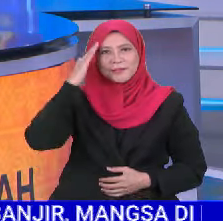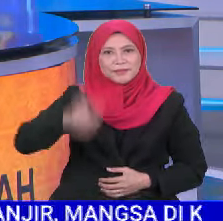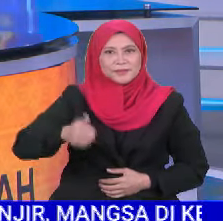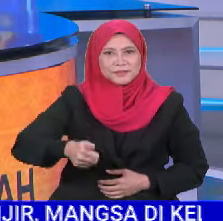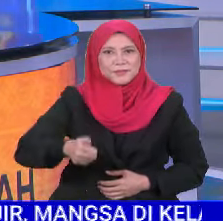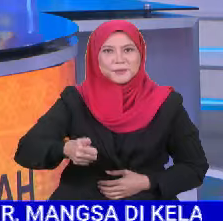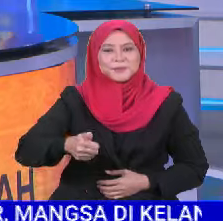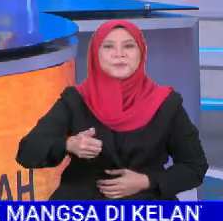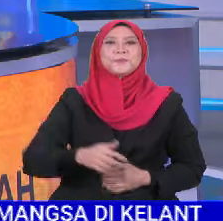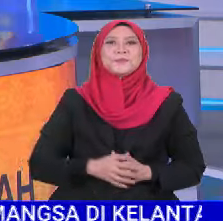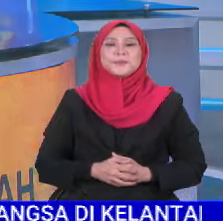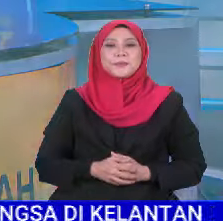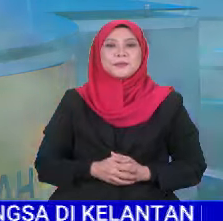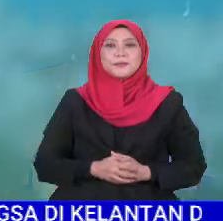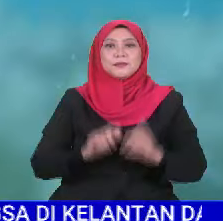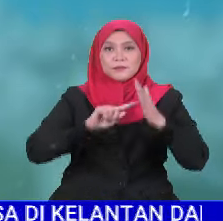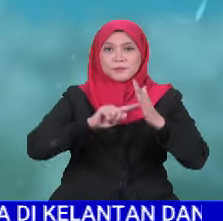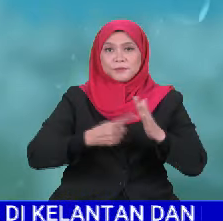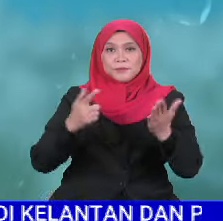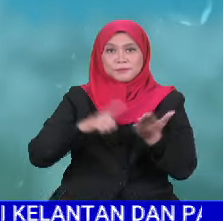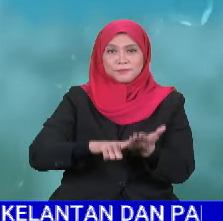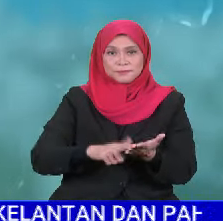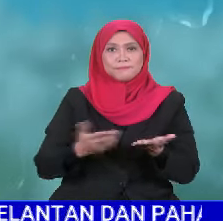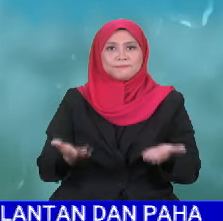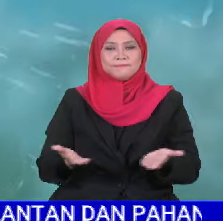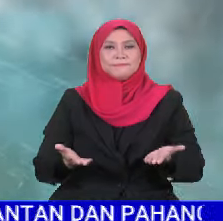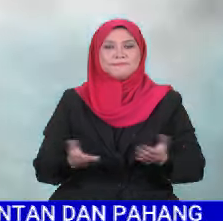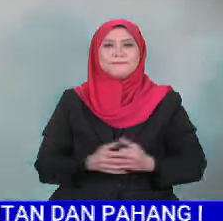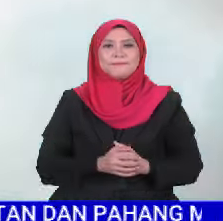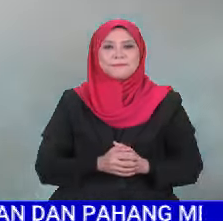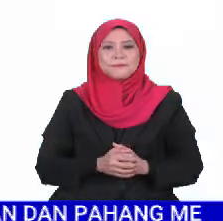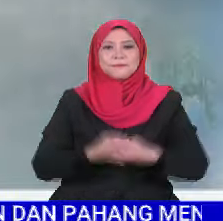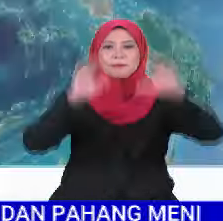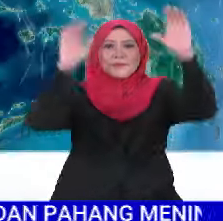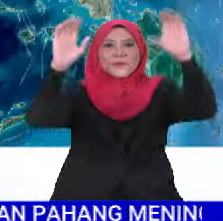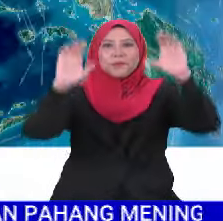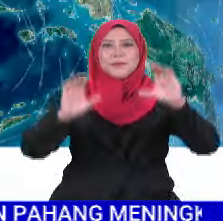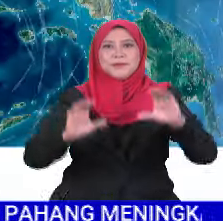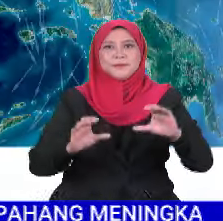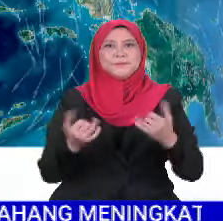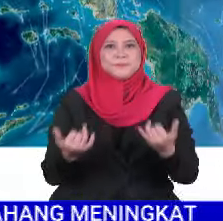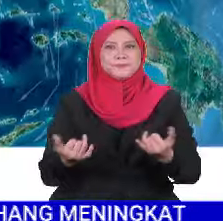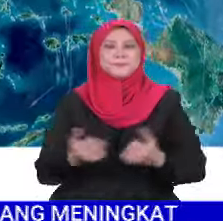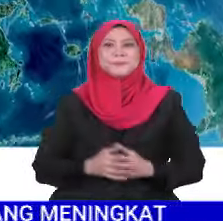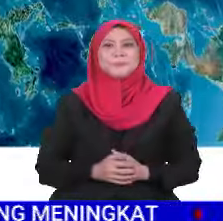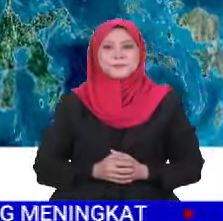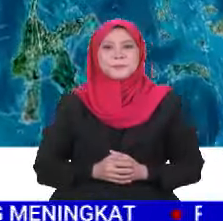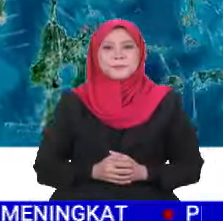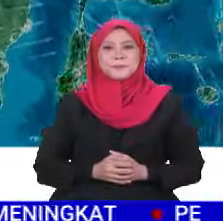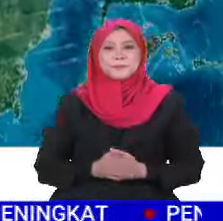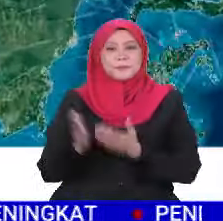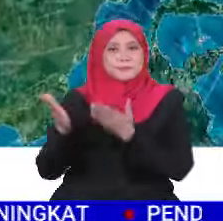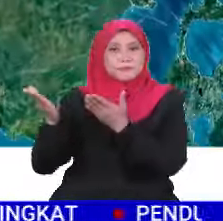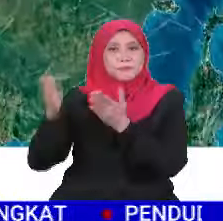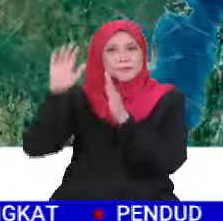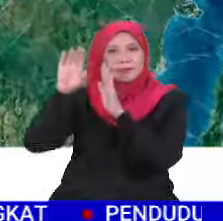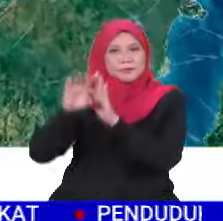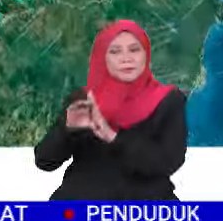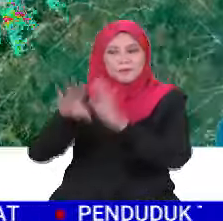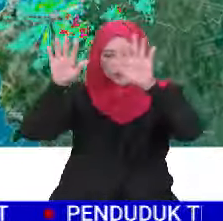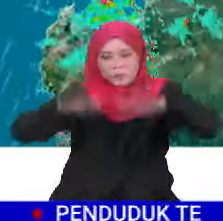Assalamualaikum dan salam sejahtera. Kita mulakan laporan pada petang ini dengan melihat keadaan cuaca semasa. Imej meradar menunjukkan keadaan